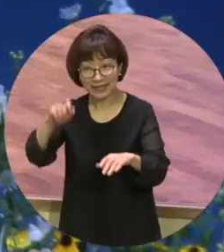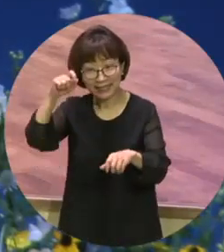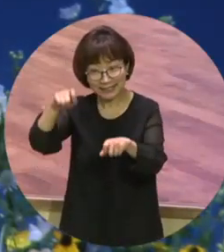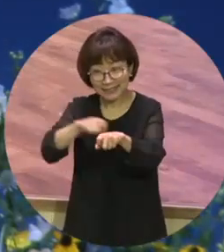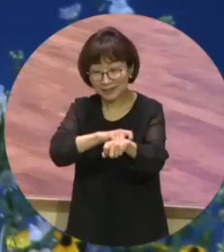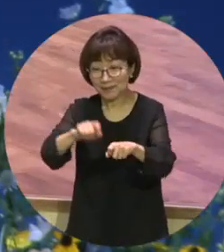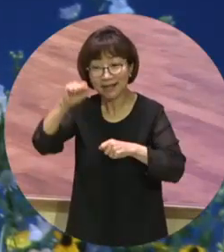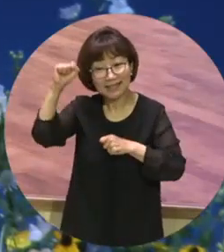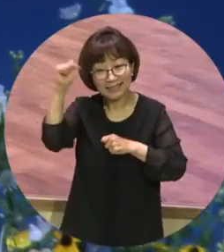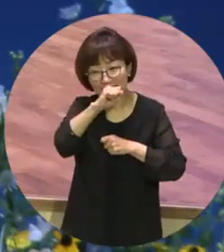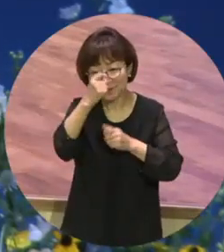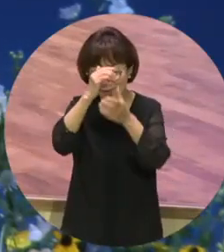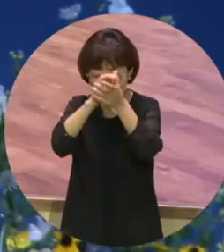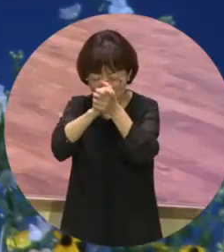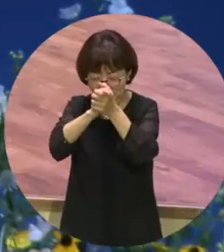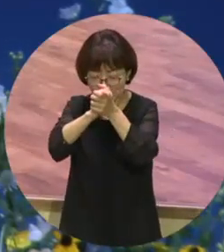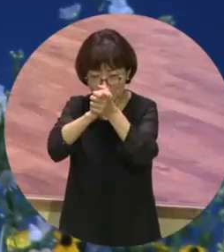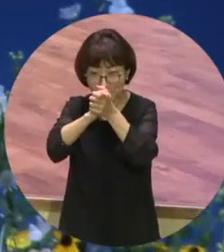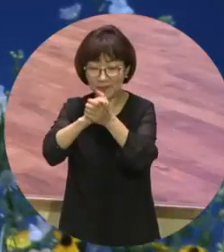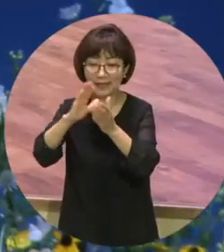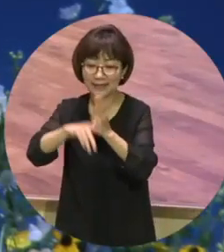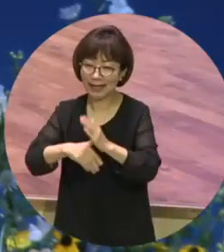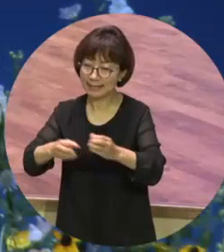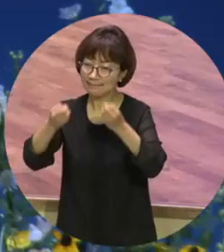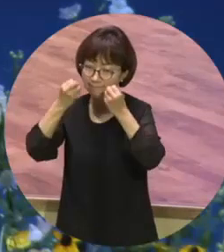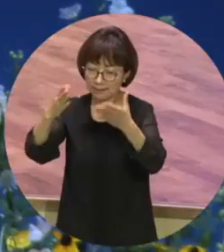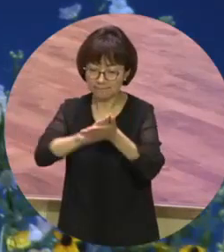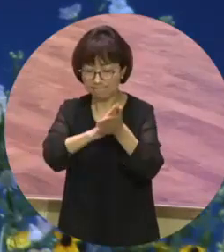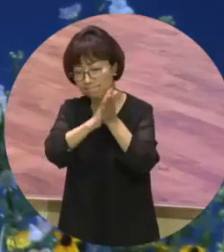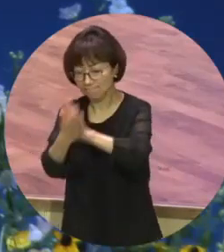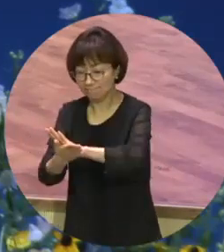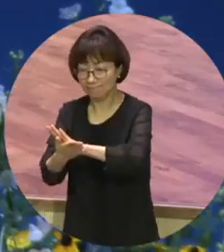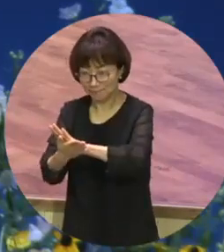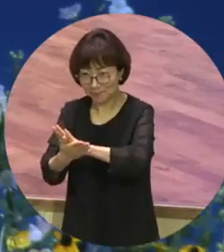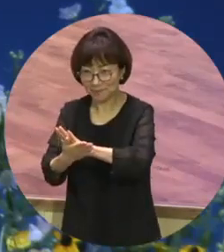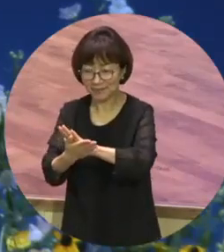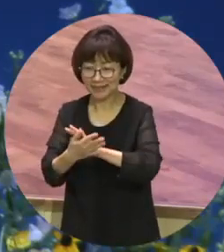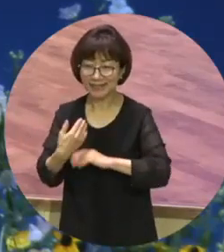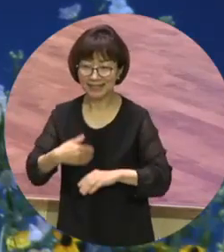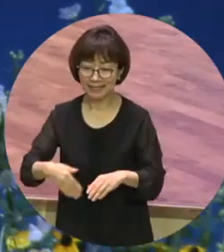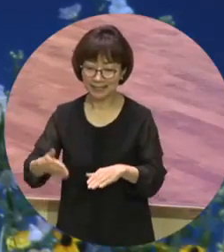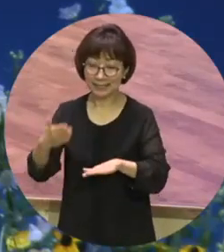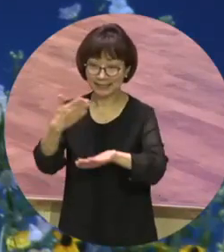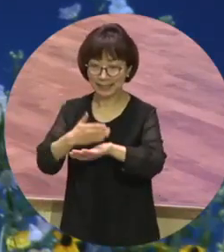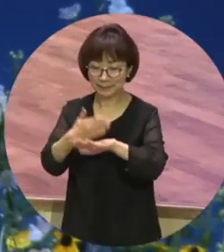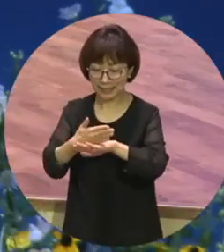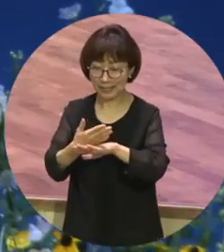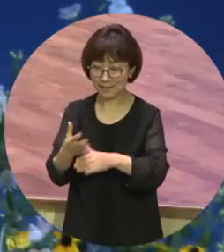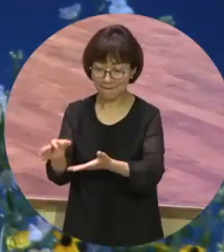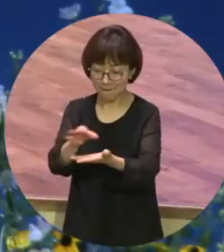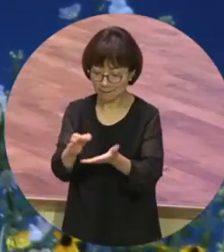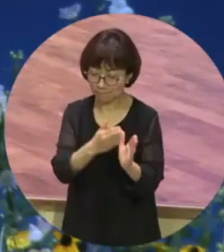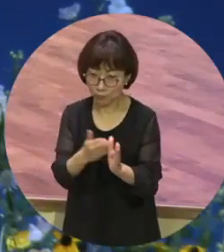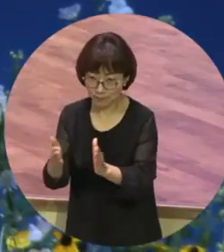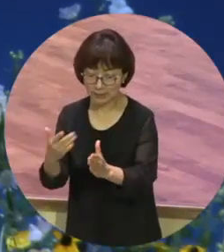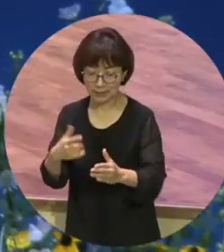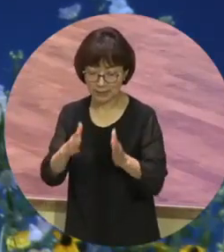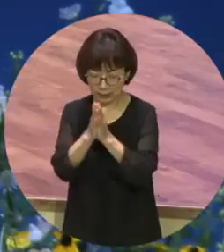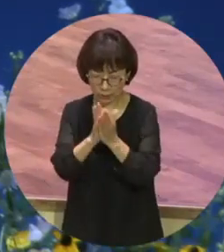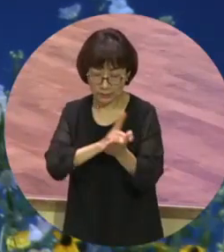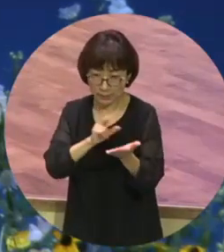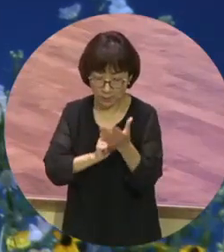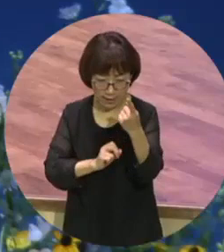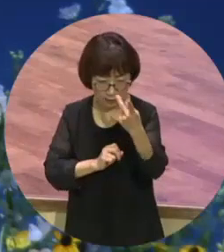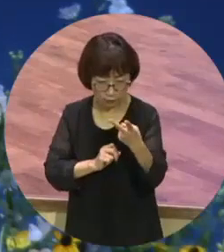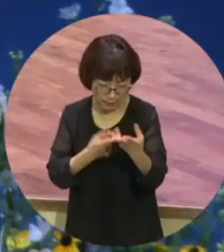특별 이 집중 새벽 기도를 허락하신 거 감사합니다. 감사한 것 들고 나는 이미 다 적어놨어요. 기도 제목 세 가지 딱